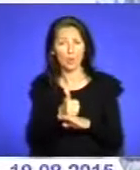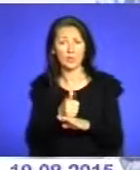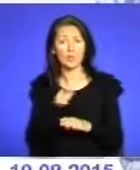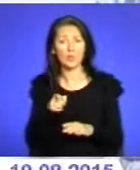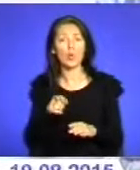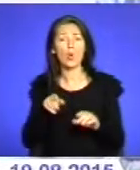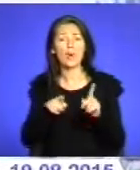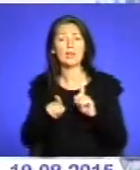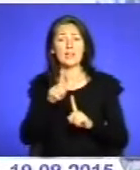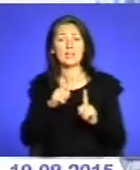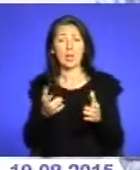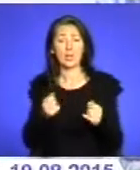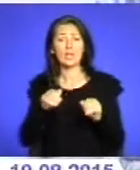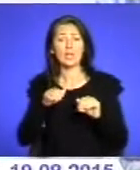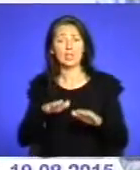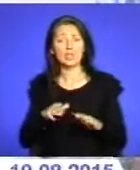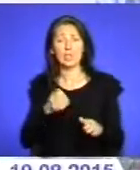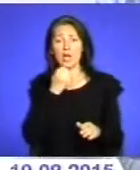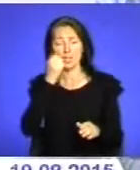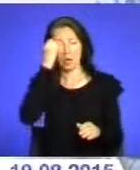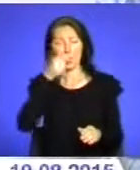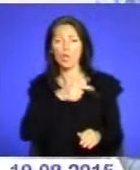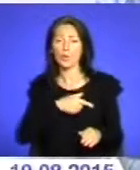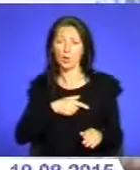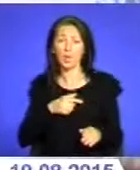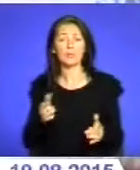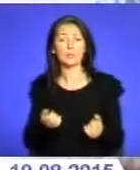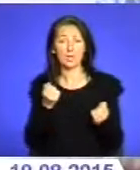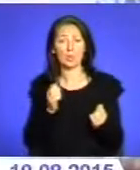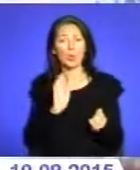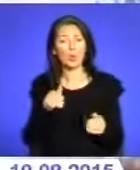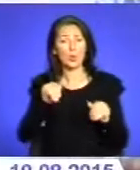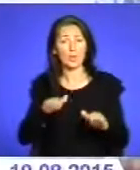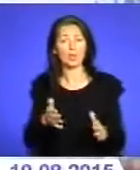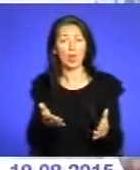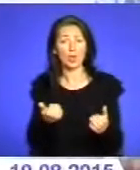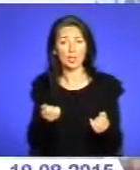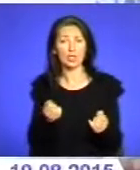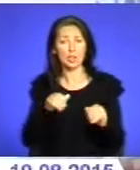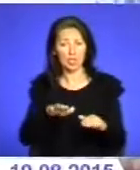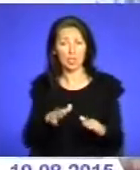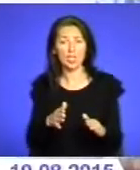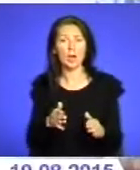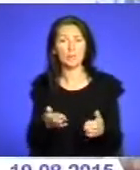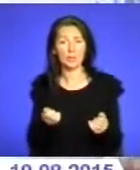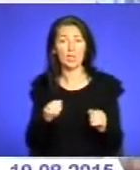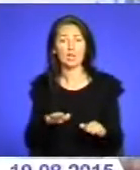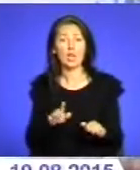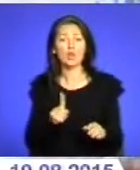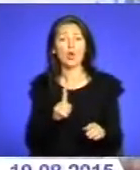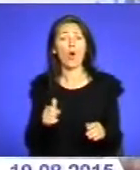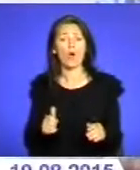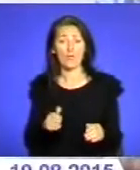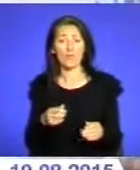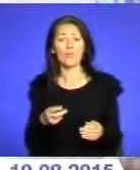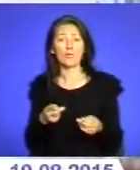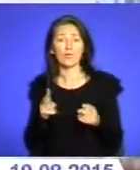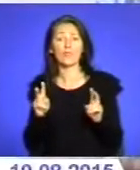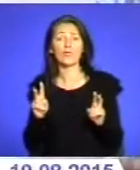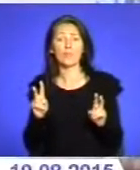Я дякую всім депутатам за підтримку, оскільки було прийнято ним рішення, що визнати почесними громадянами і мешканцями міста Тернополя